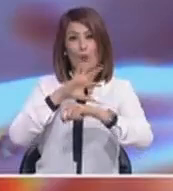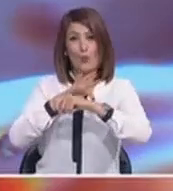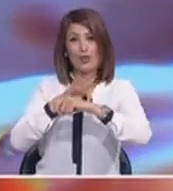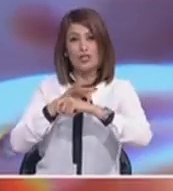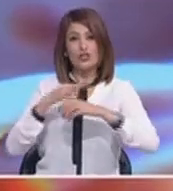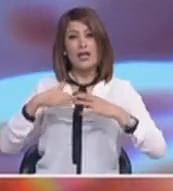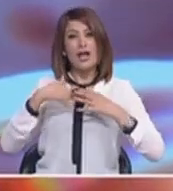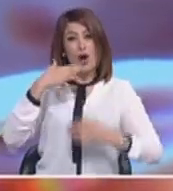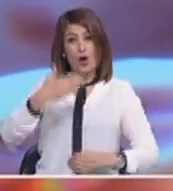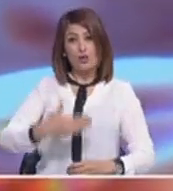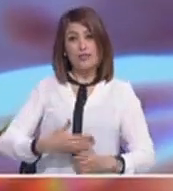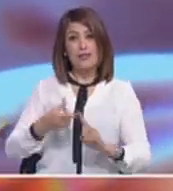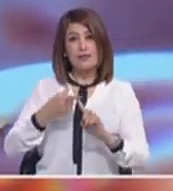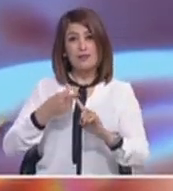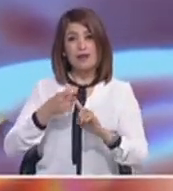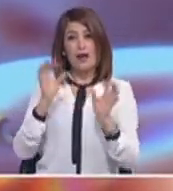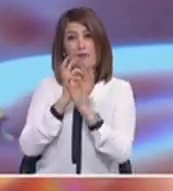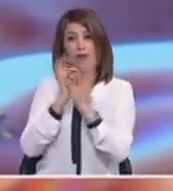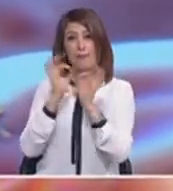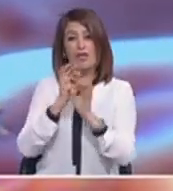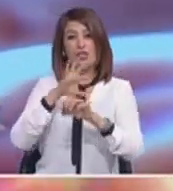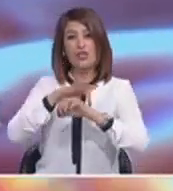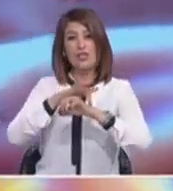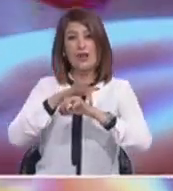اه ما يتعدى